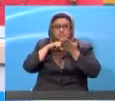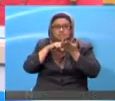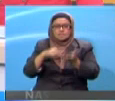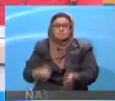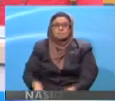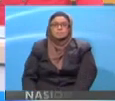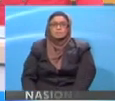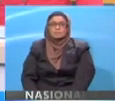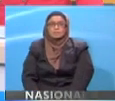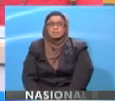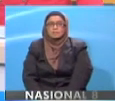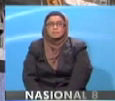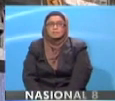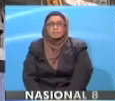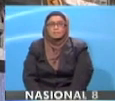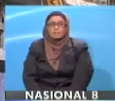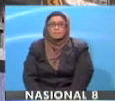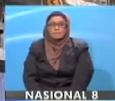Jasmin.